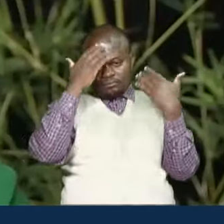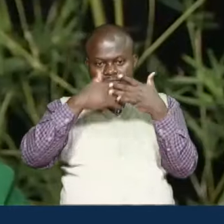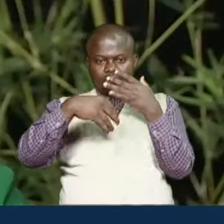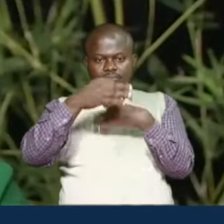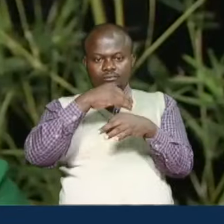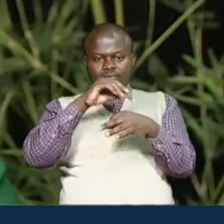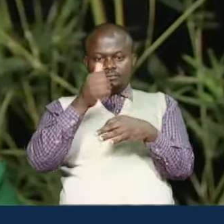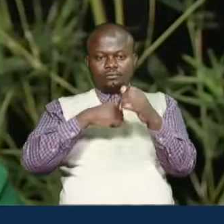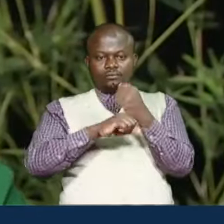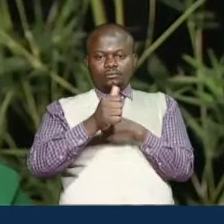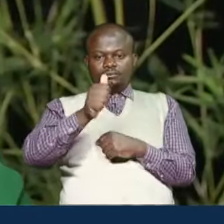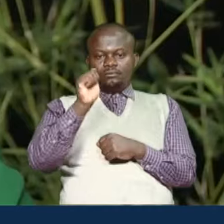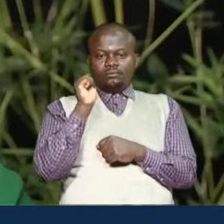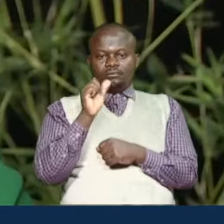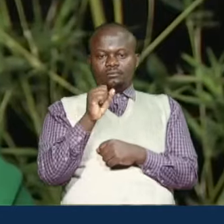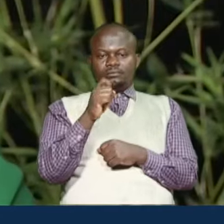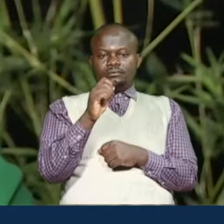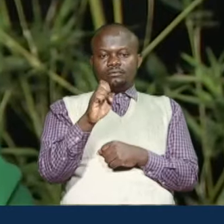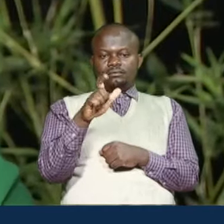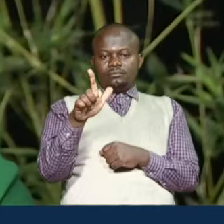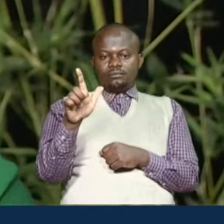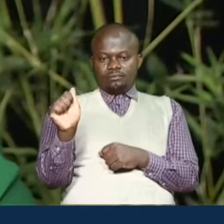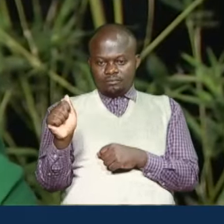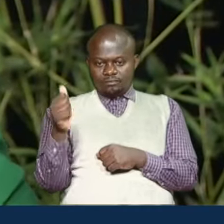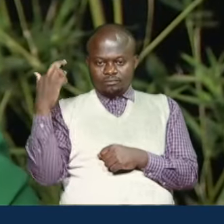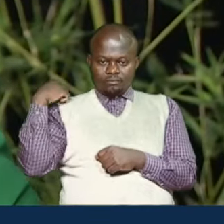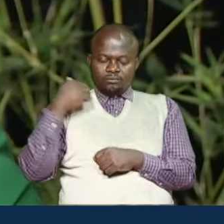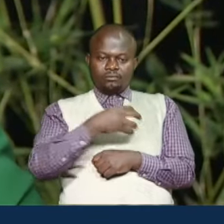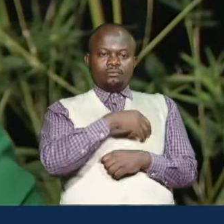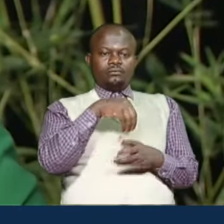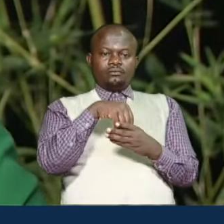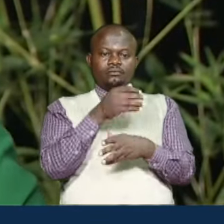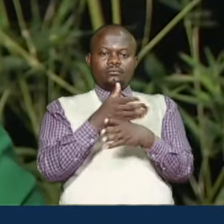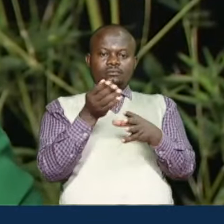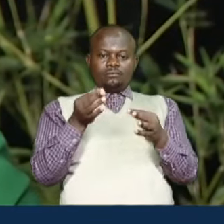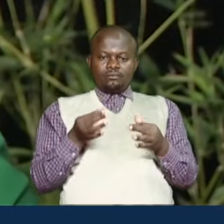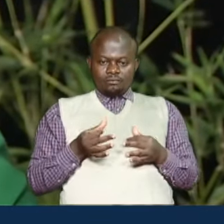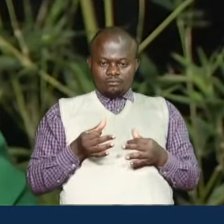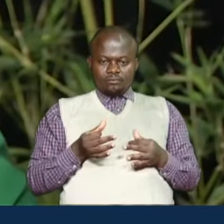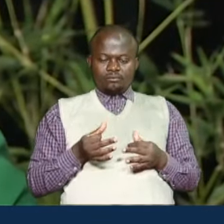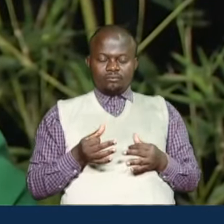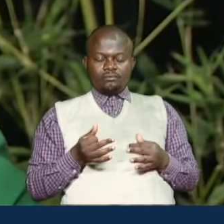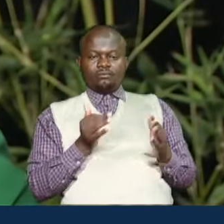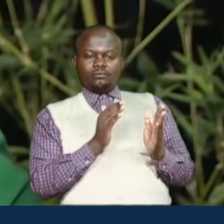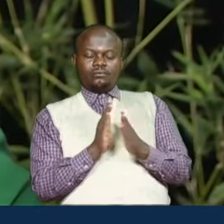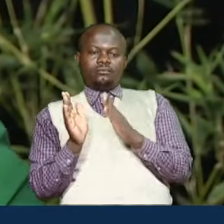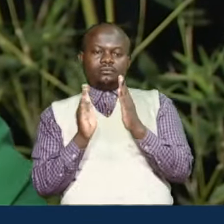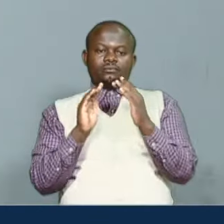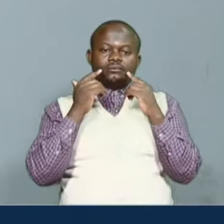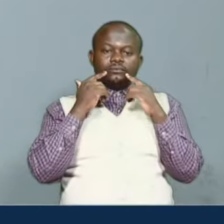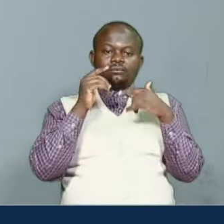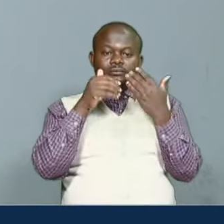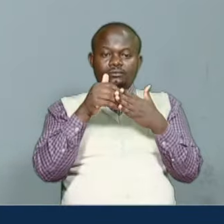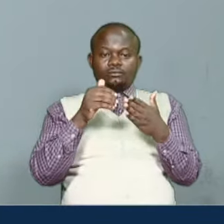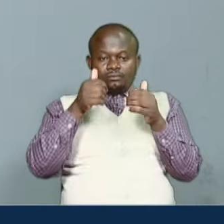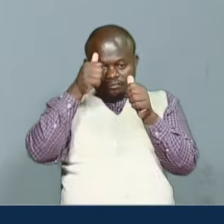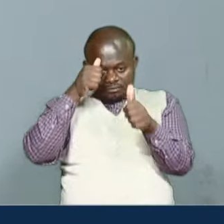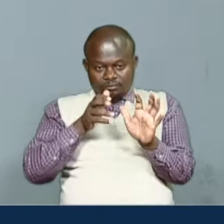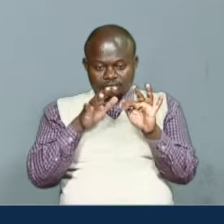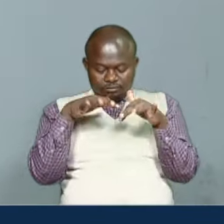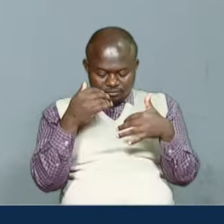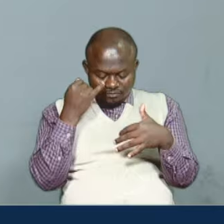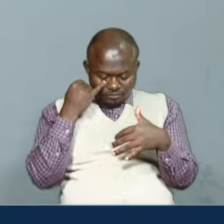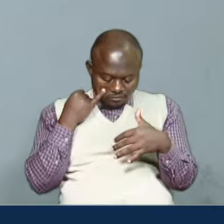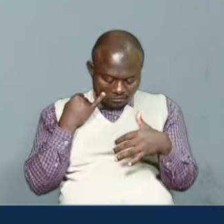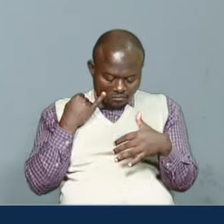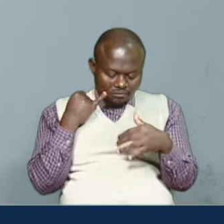bikorwa byabyo. Stella Ntezeryayo ushinzwe ubukungu muri Minisiteri y'Imari n'Igenamigambi avuga ko hakurikijwe uburemere bw'ingaruka